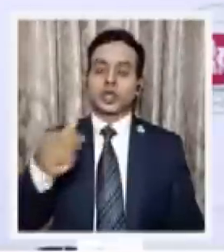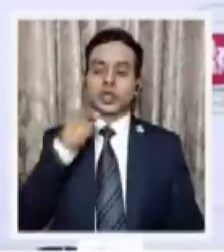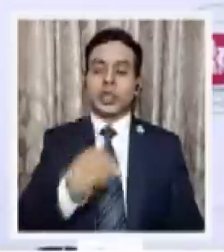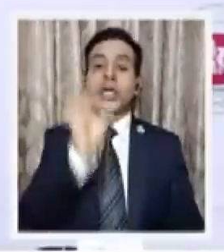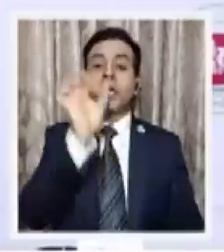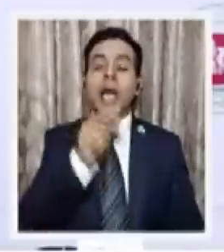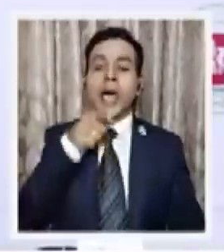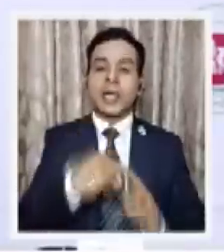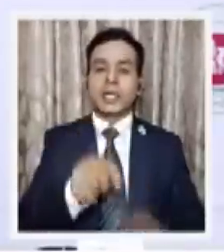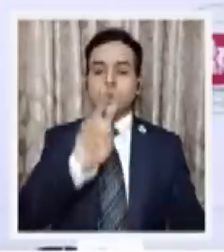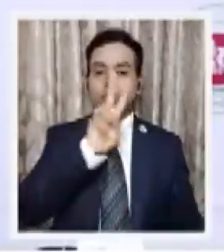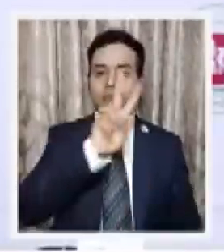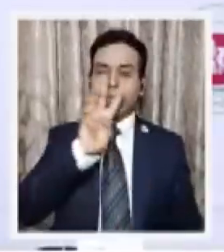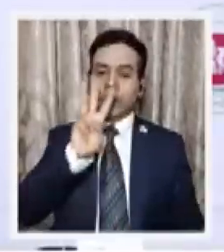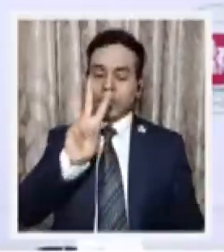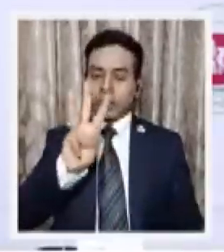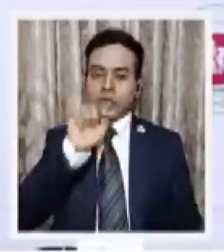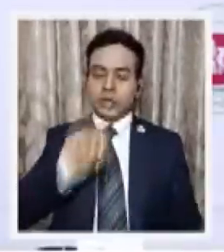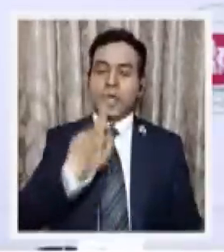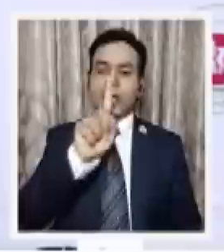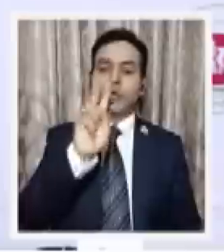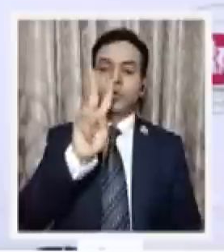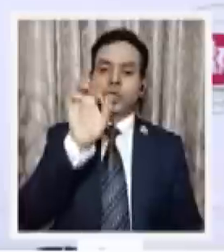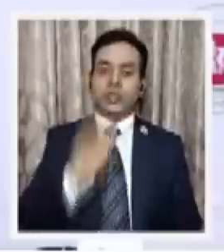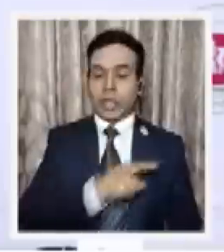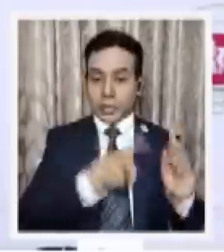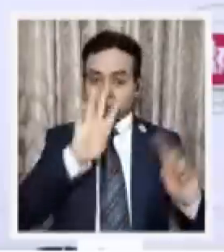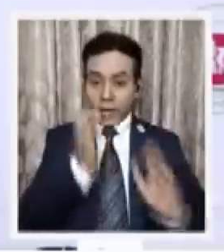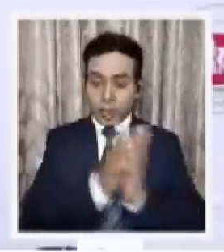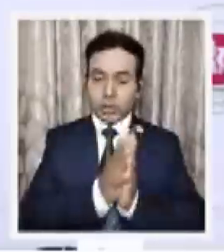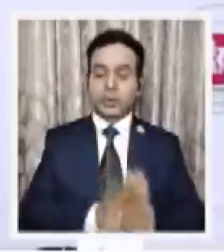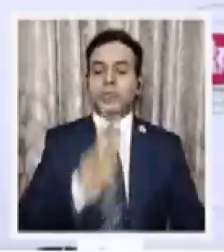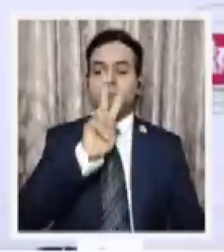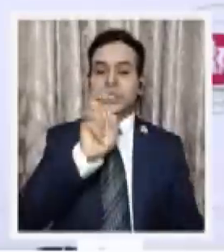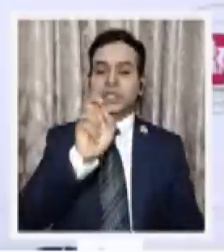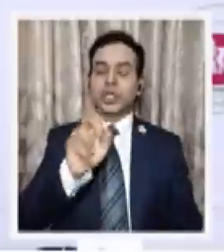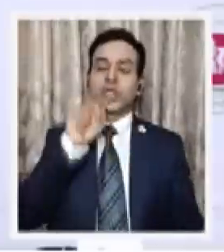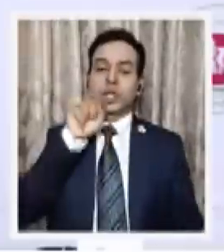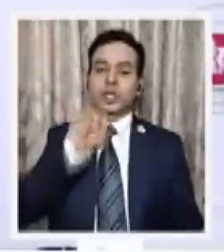23.12% এবং এ পর্যন্ত শনাক্তের হার 20.44%।